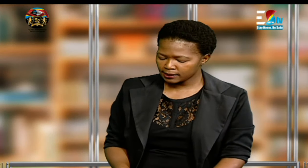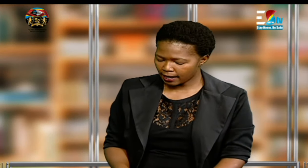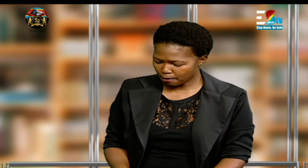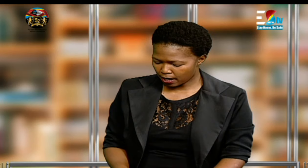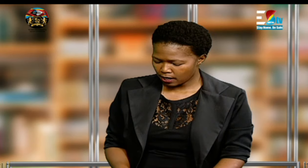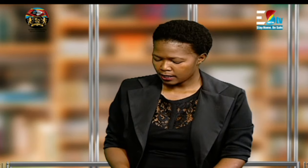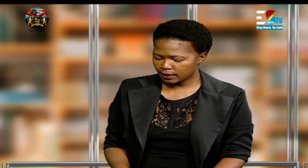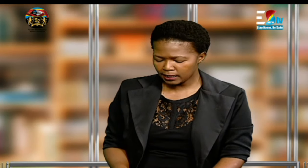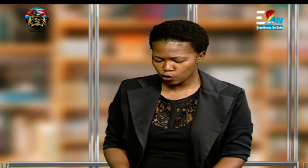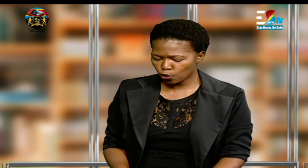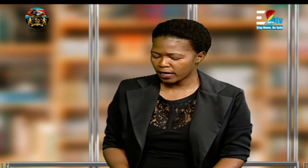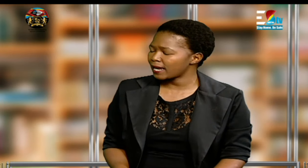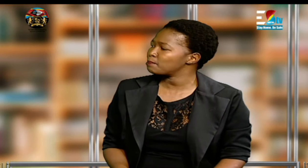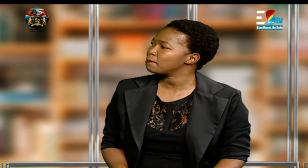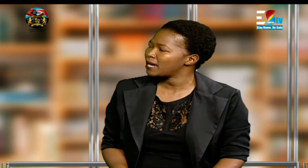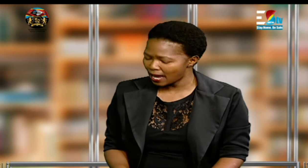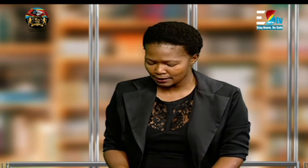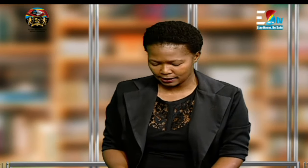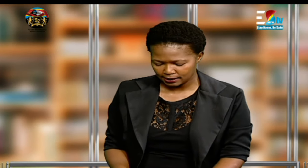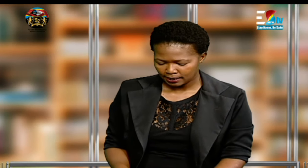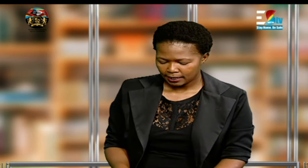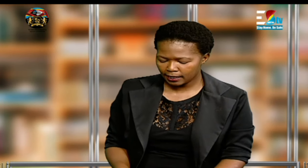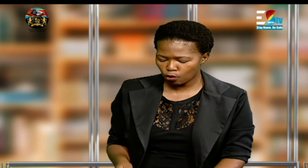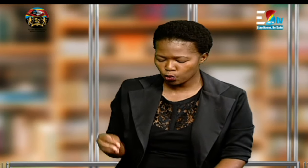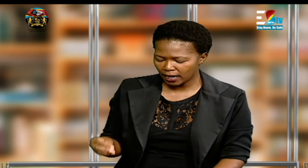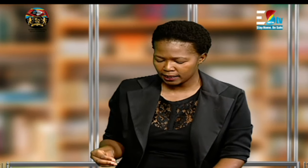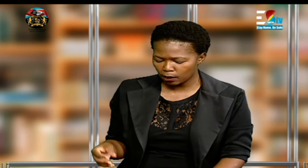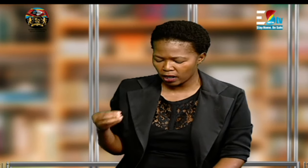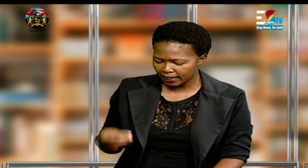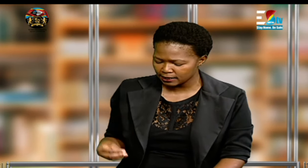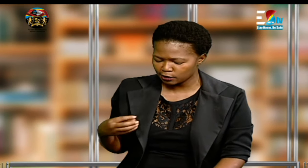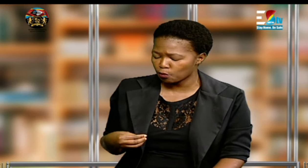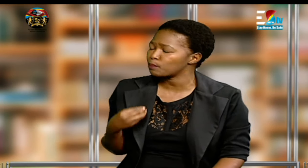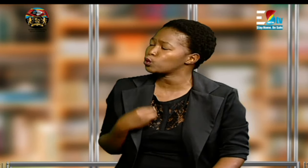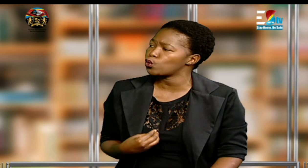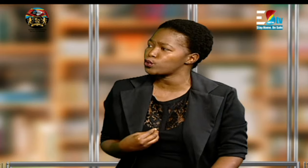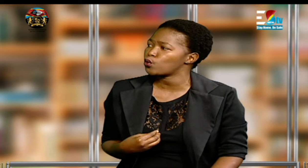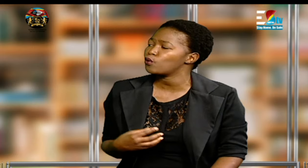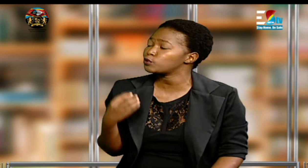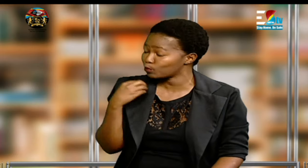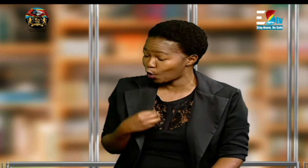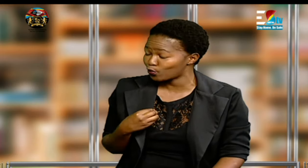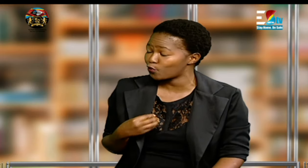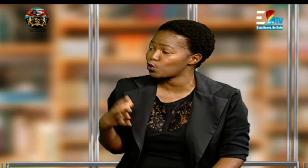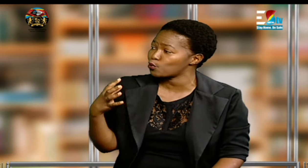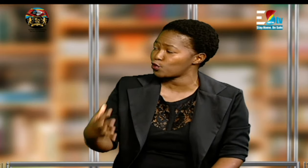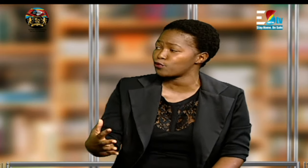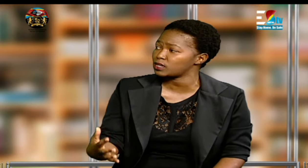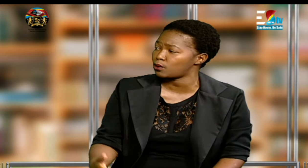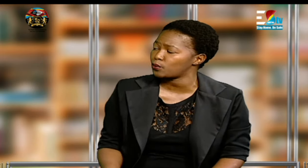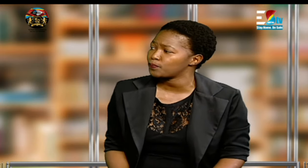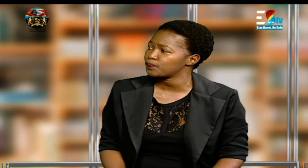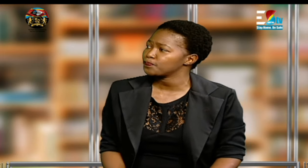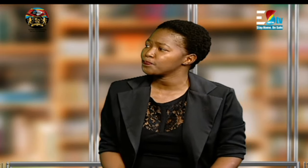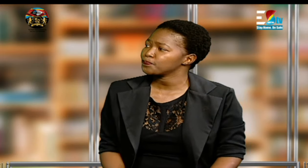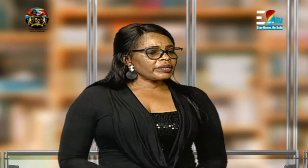nawubhala indzaba yini lokuyenda ibe mnanzi ikakhulu kade ekwakheni isithombe umconzo for lo muntu